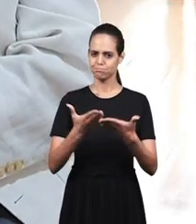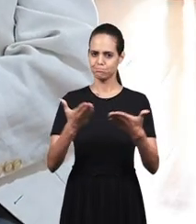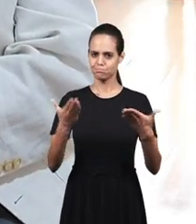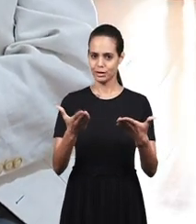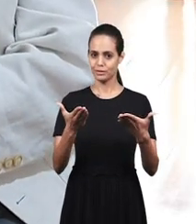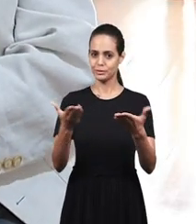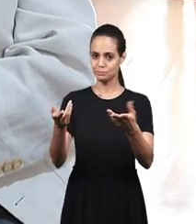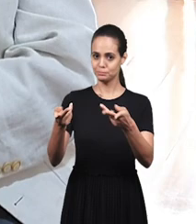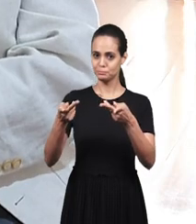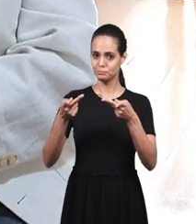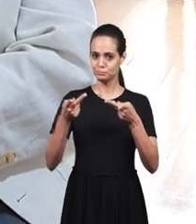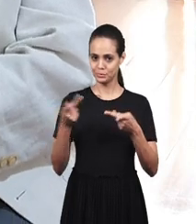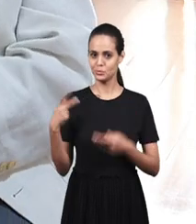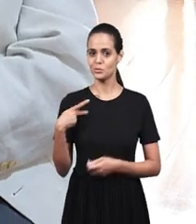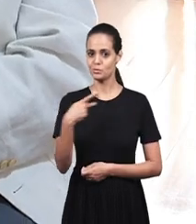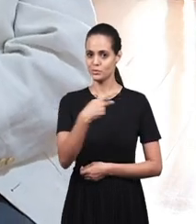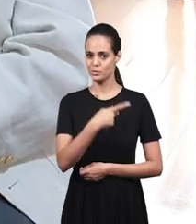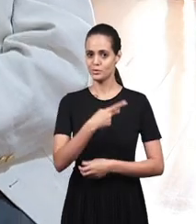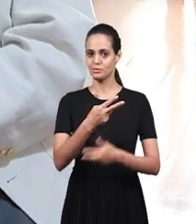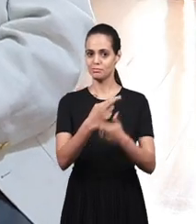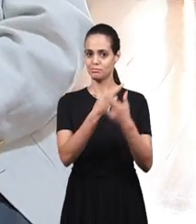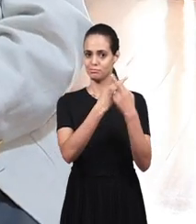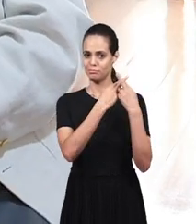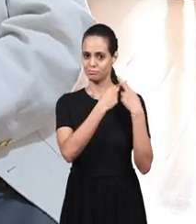des pasteurs responsables